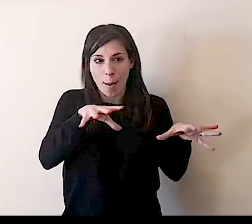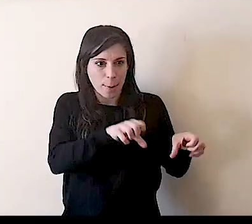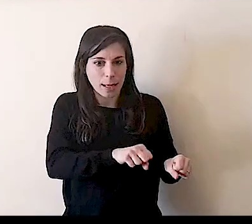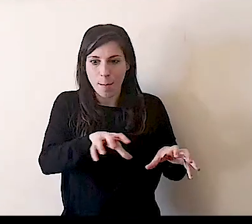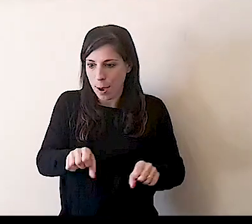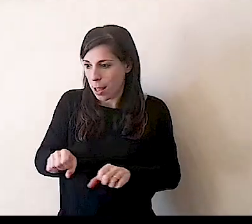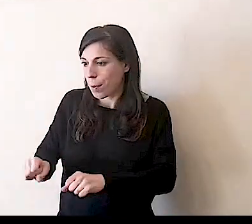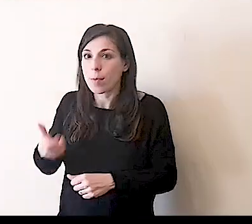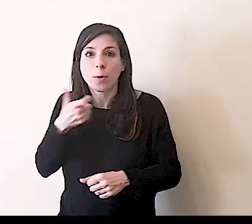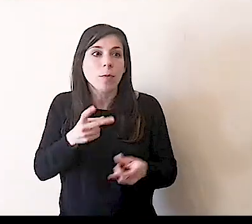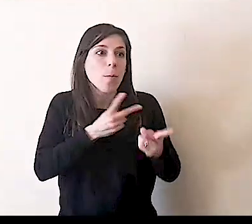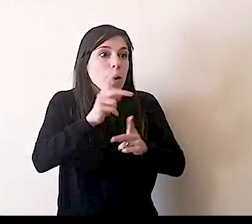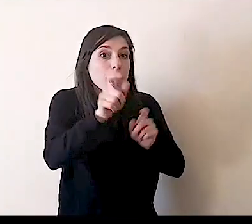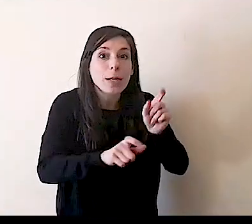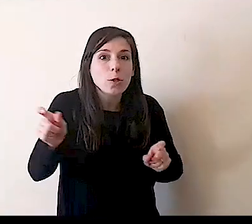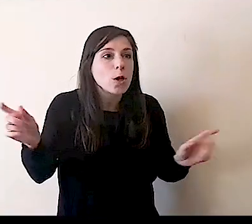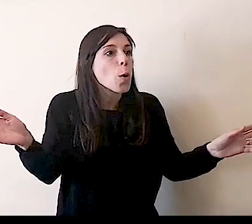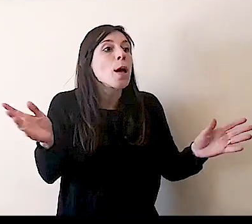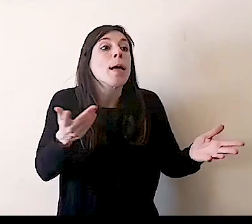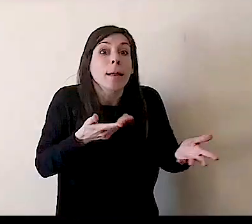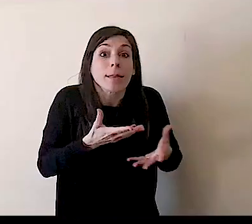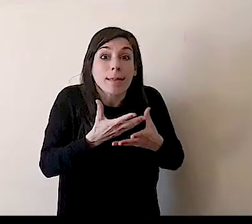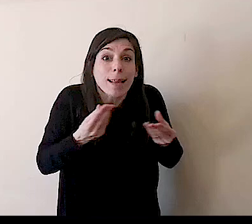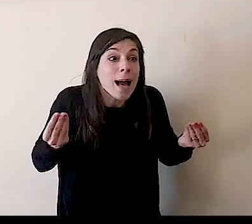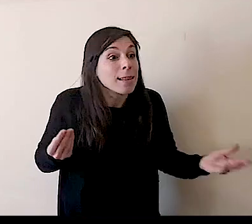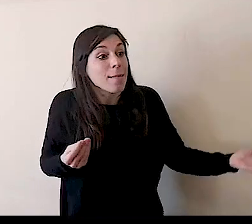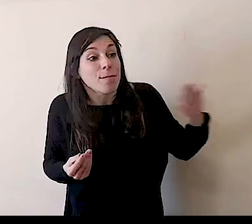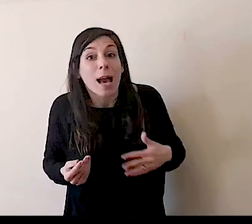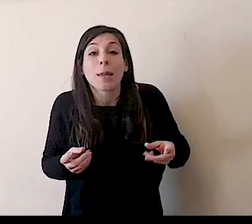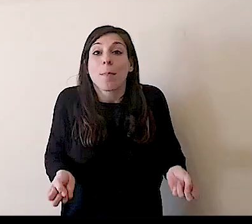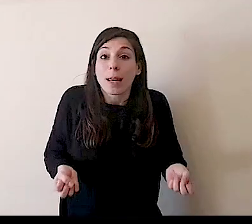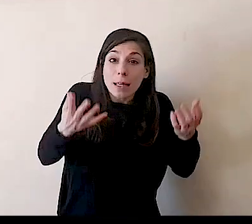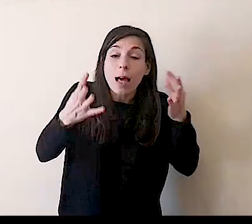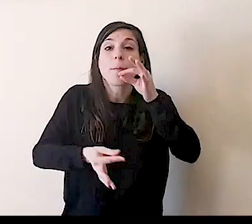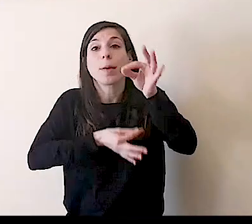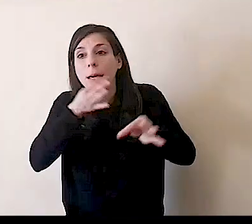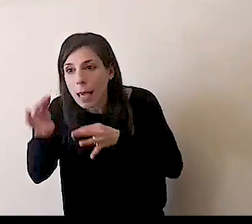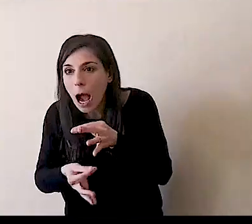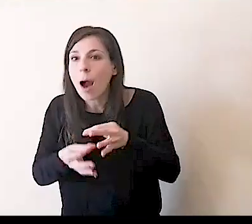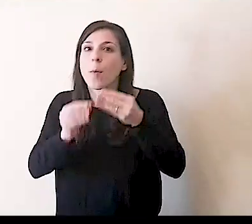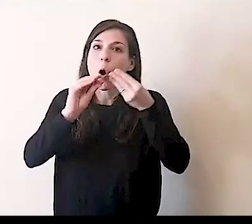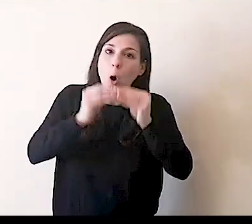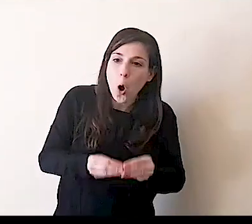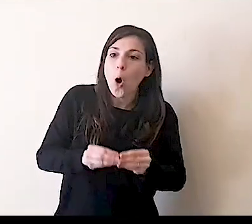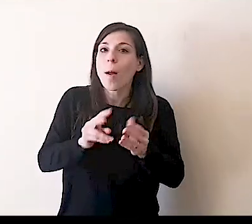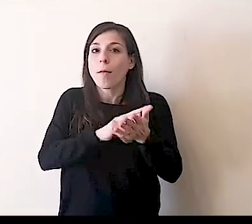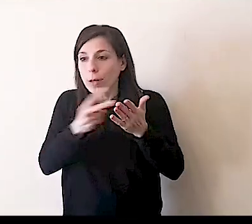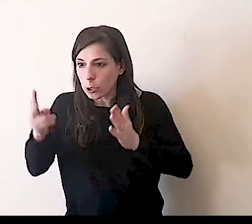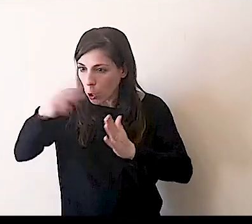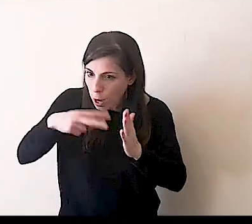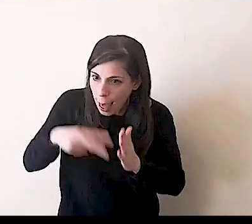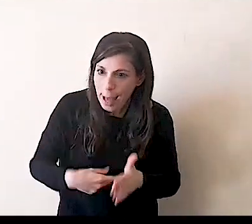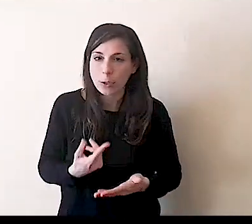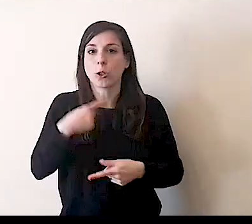cerchiamo di far venire in paradiso più gente che si può e allora gli diamo delle indicazioni gli diciamo di continuare a leggere il